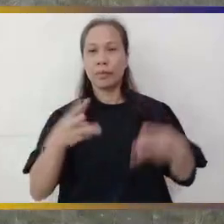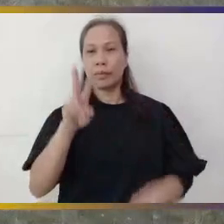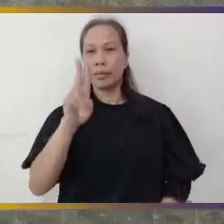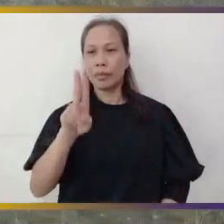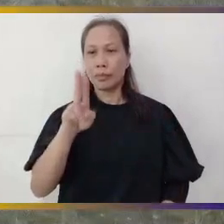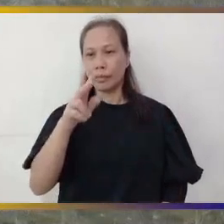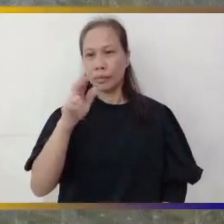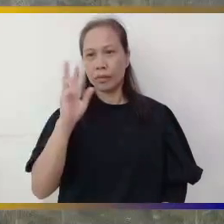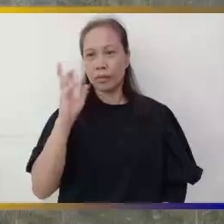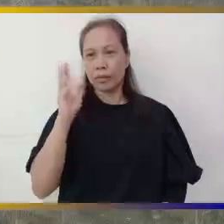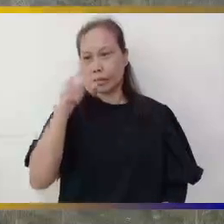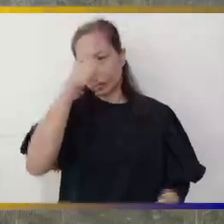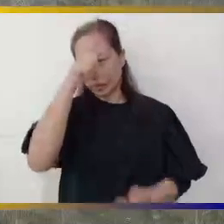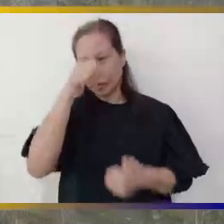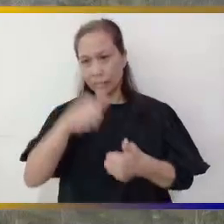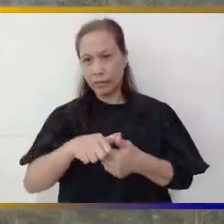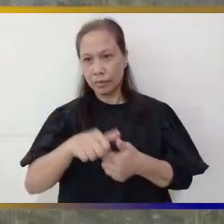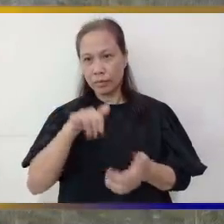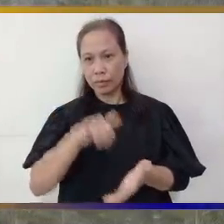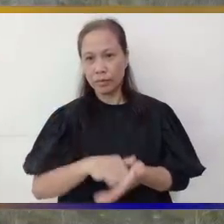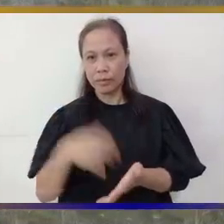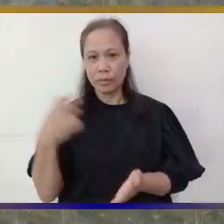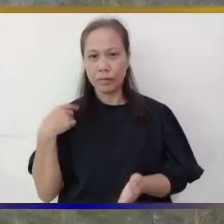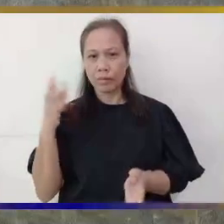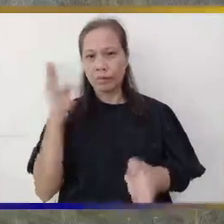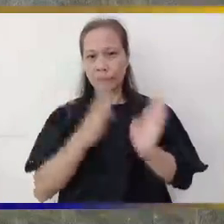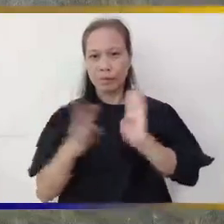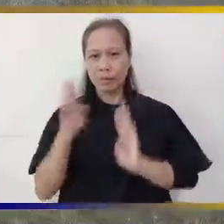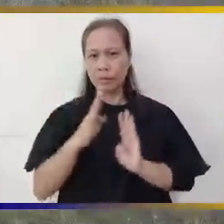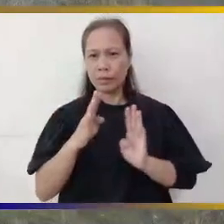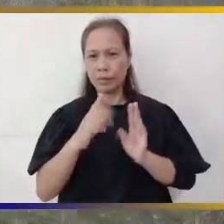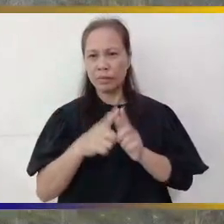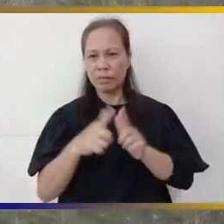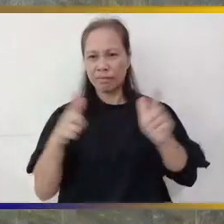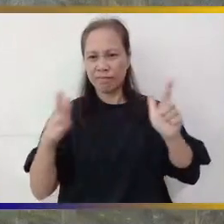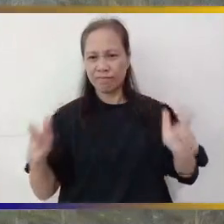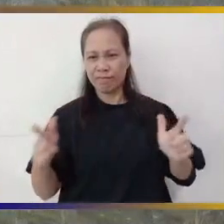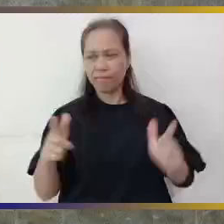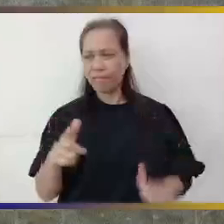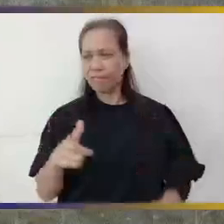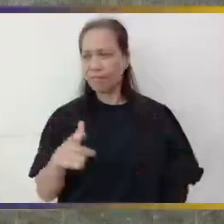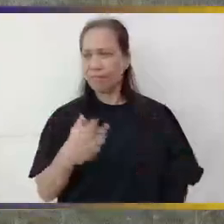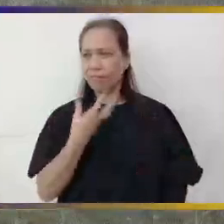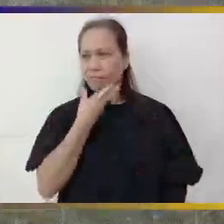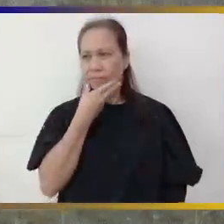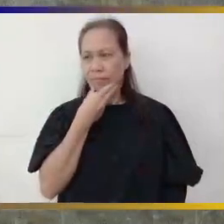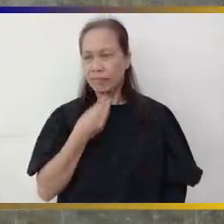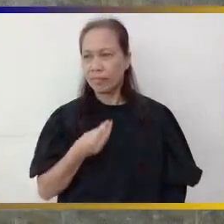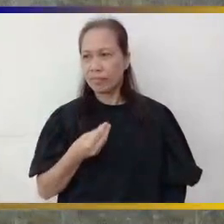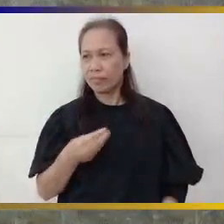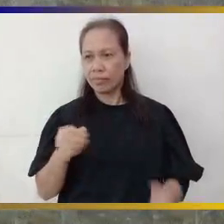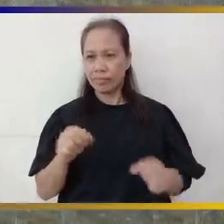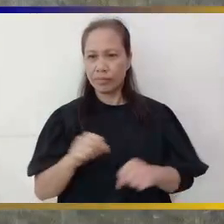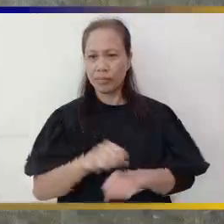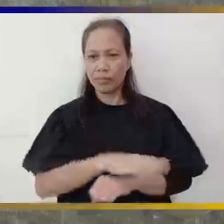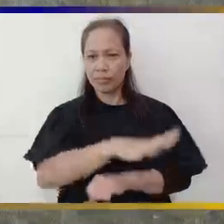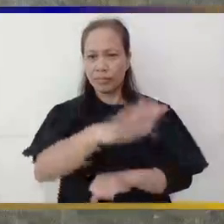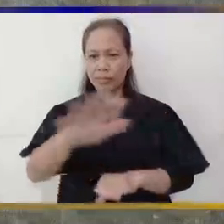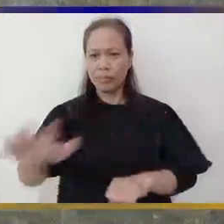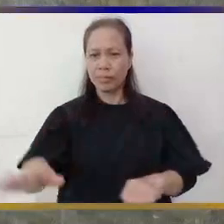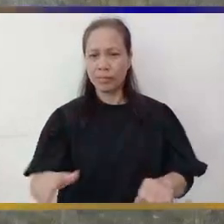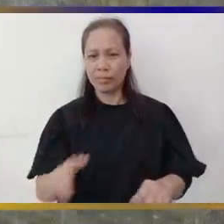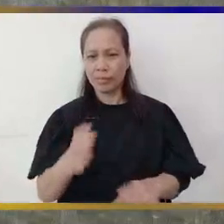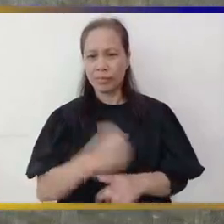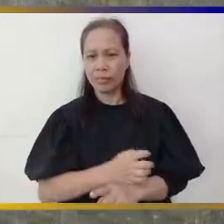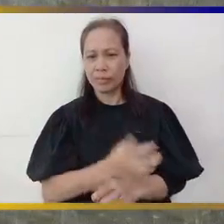niyo naalala niyo na nagkaroon ng problema ng matindi ang mga Hudyo dahil na sa nagkawatak-watak sila They were scattered abroad